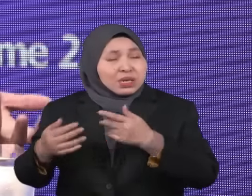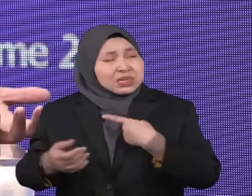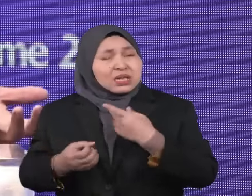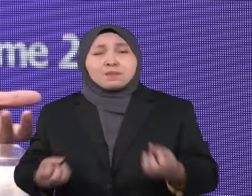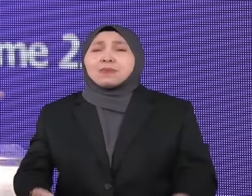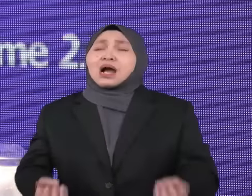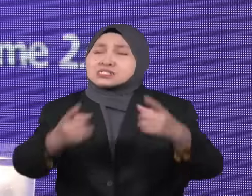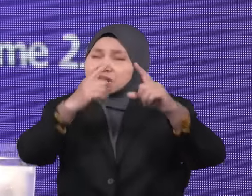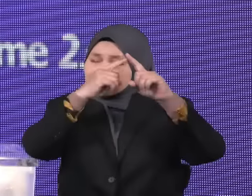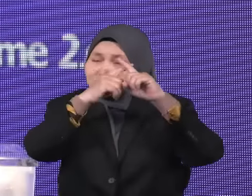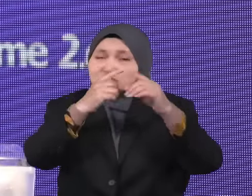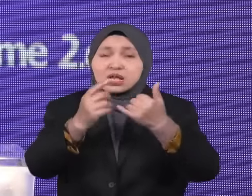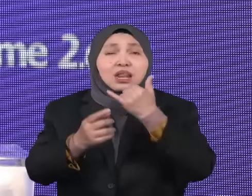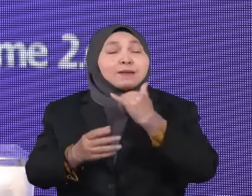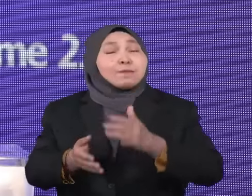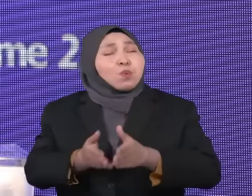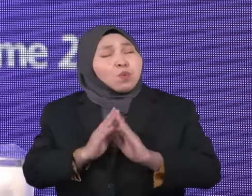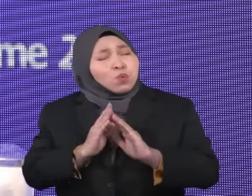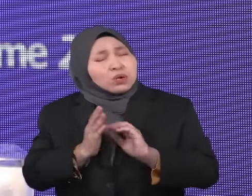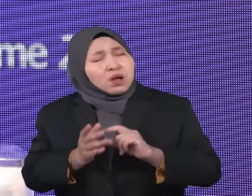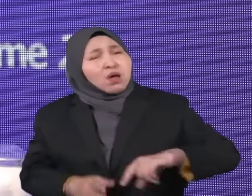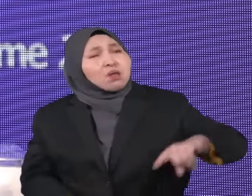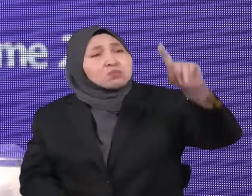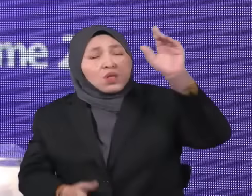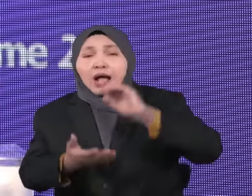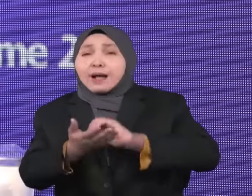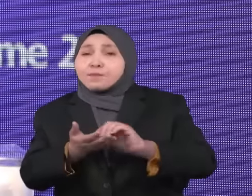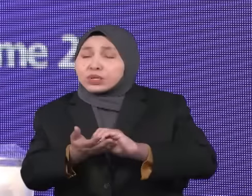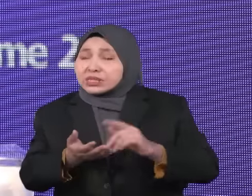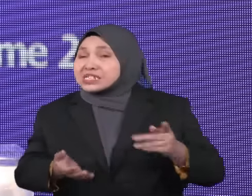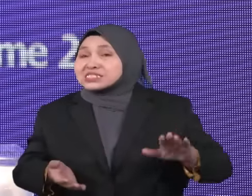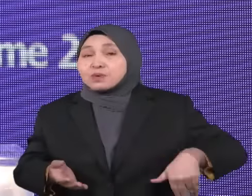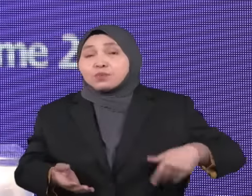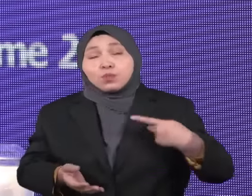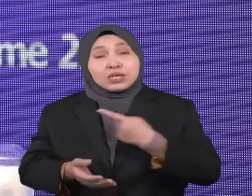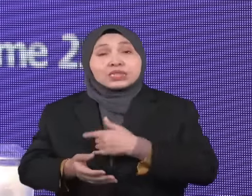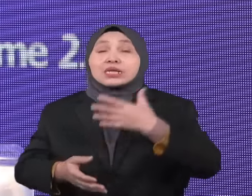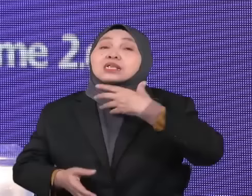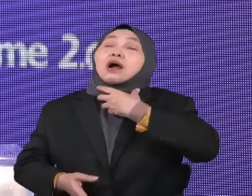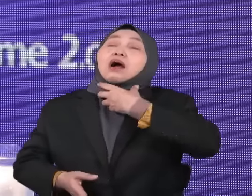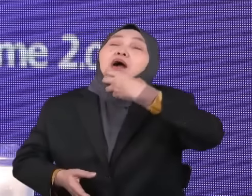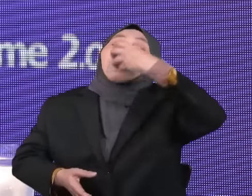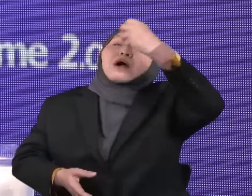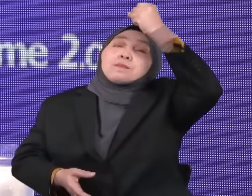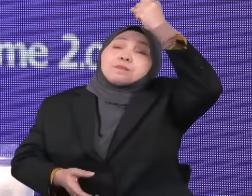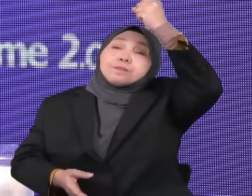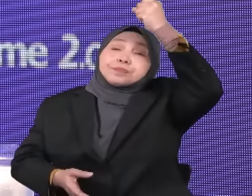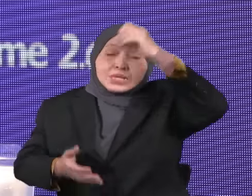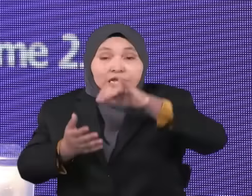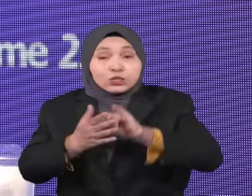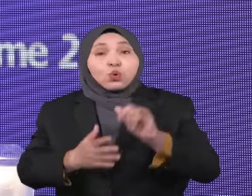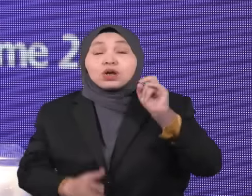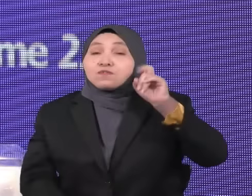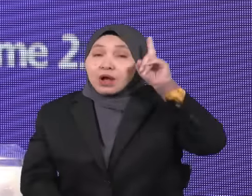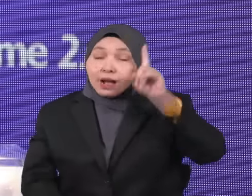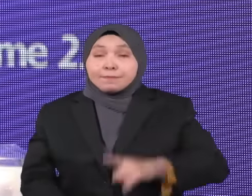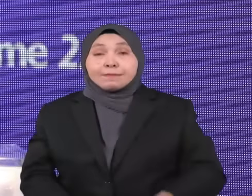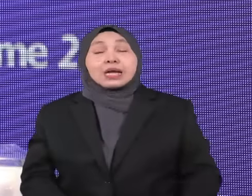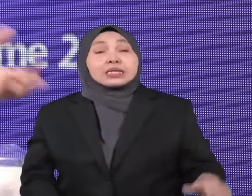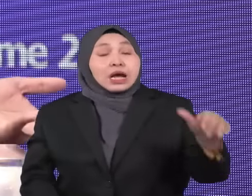kesilapan, Ustaz, ya, mohon Allah ampunkan kita sebelum kita ini diambil nyawa oleh Allah Subhanahu taala. Itu kefahaman waqina azaban